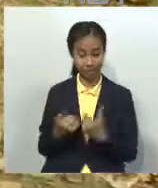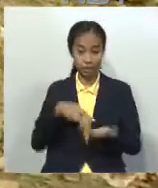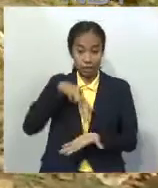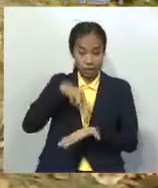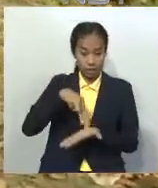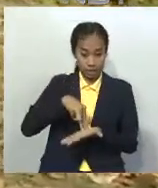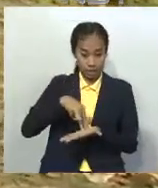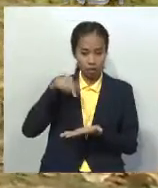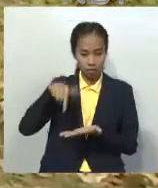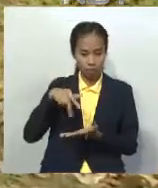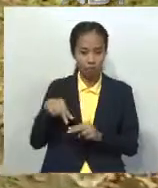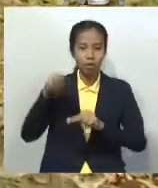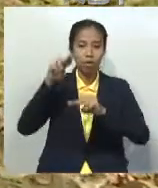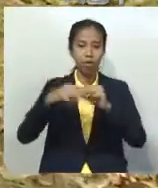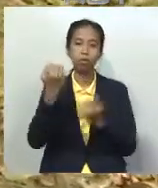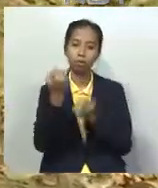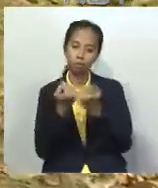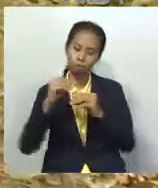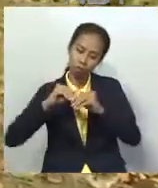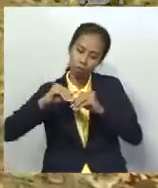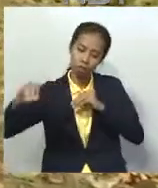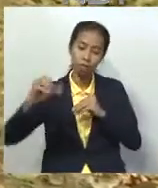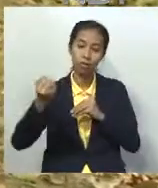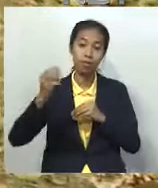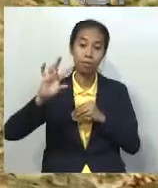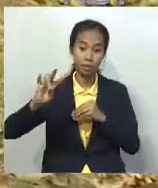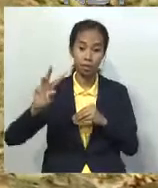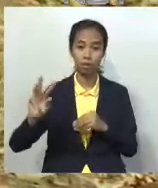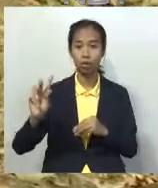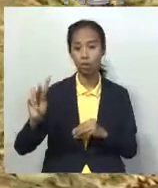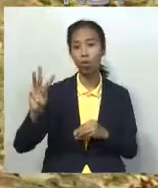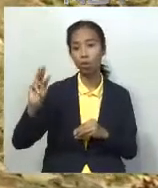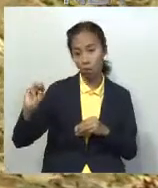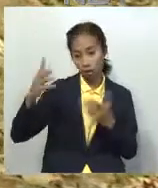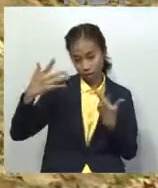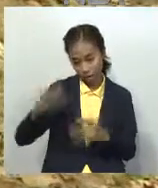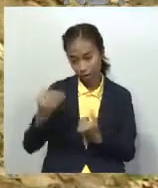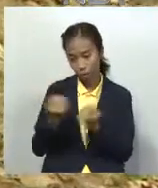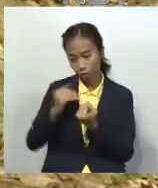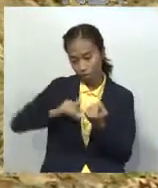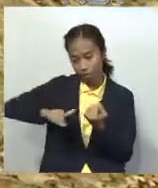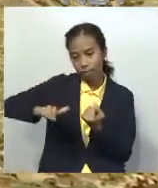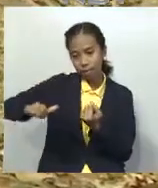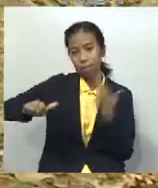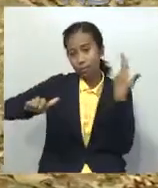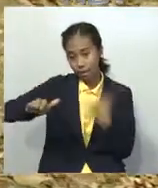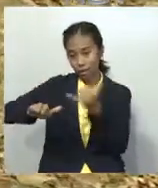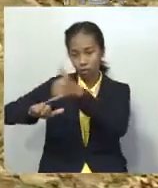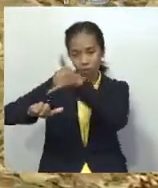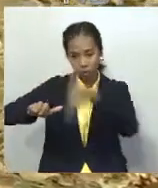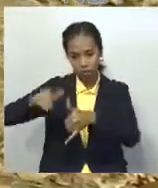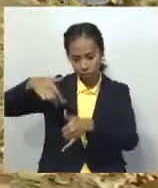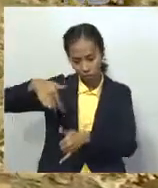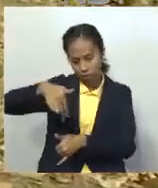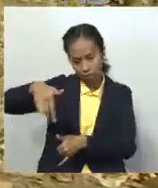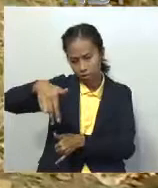จะต้องนั่งรถไปอีกประมาณ17กิโลค่ะรวมถึงเมื่อไปถึงจุดที่ดรอปเจ้าหน้าที่ลงแล้วนะคะเราจะต้องเดินเท้าเข้าไปอีกซึ่งก็ไม่ส